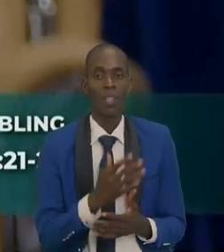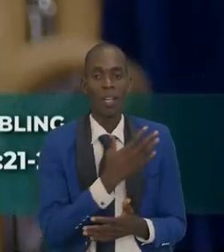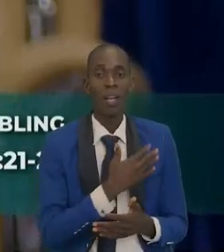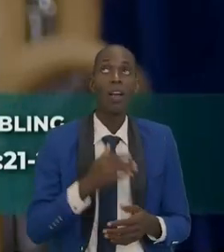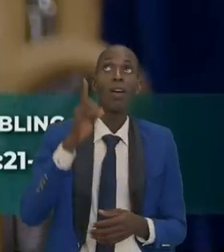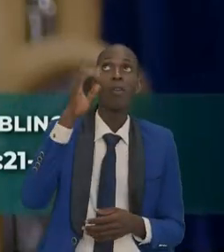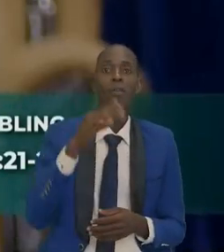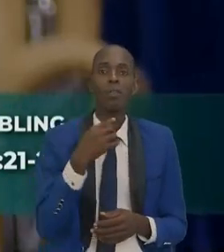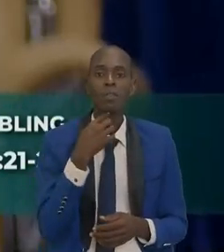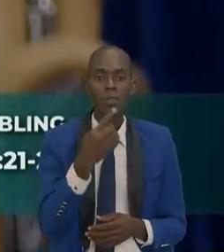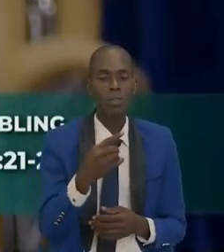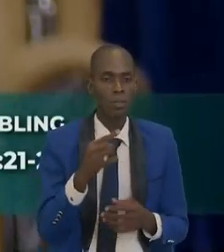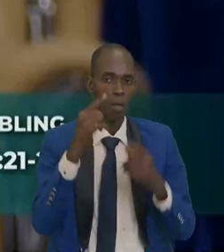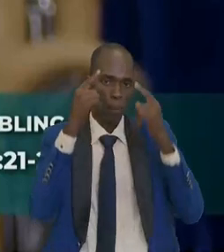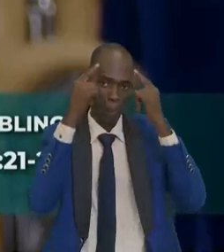Dieu a dit à Moïse,